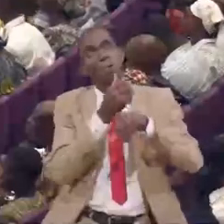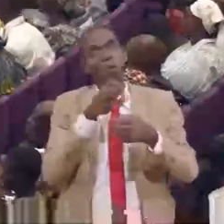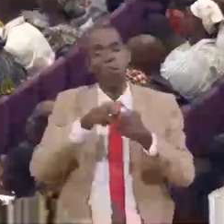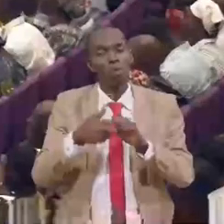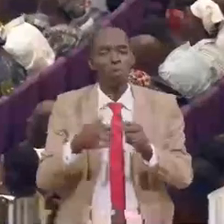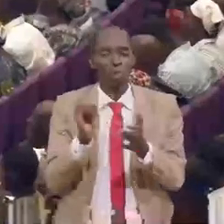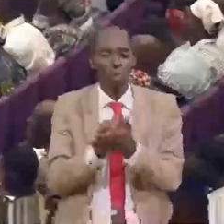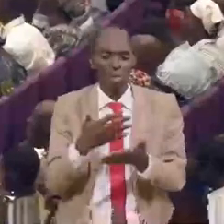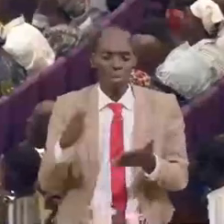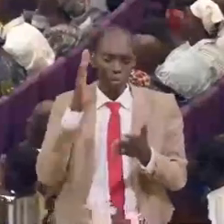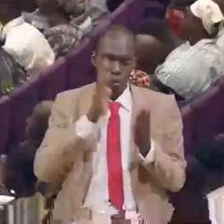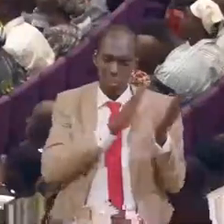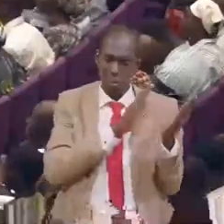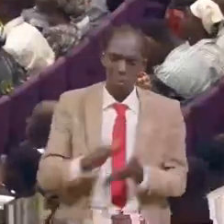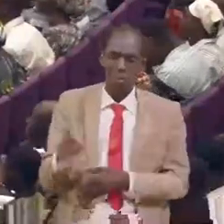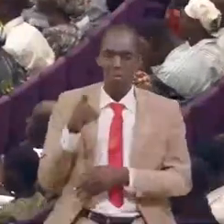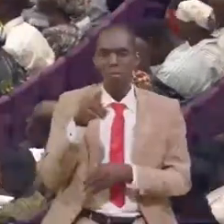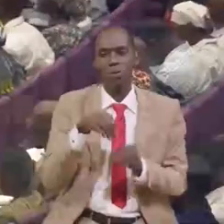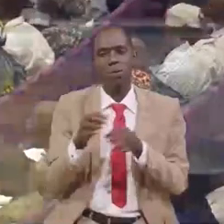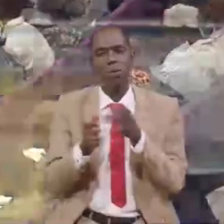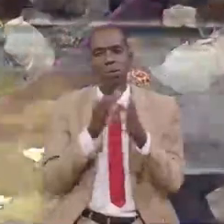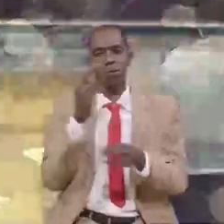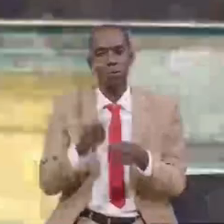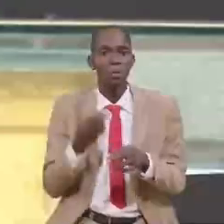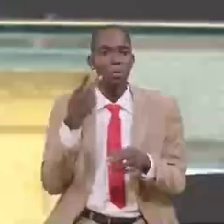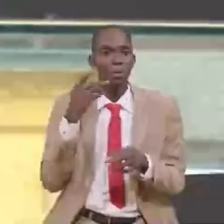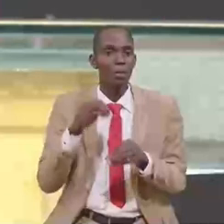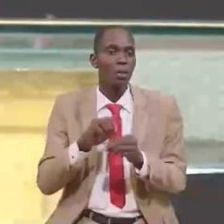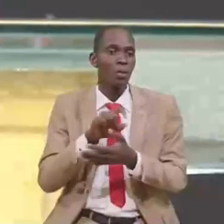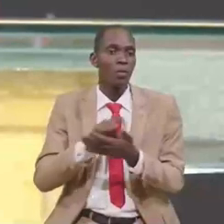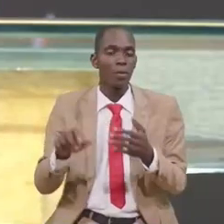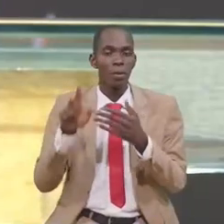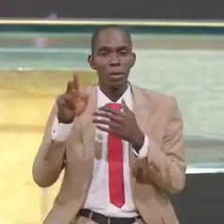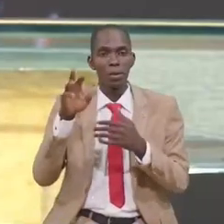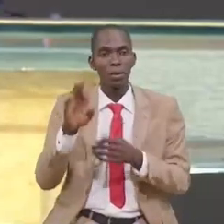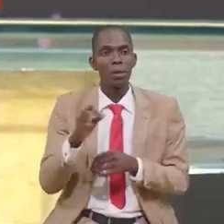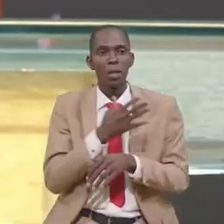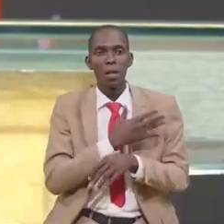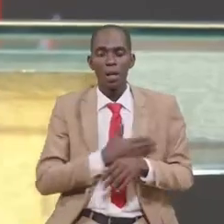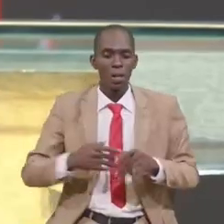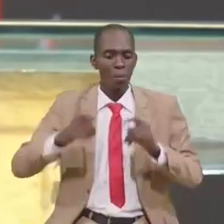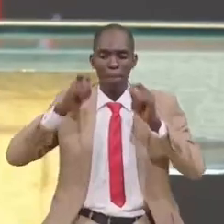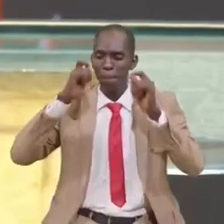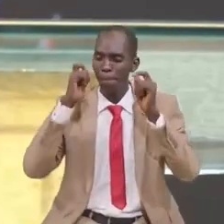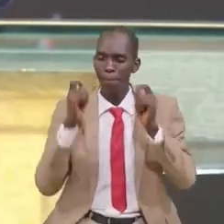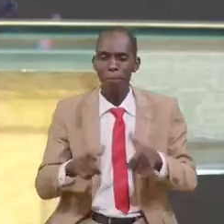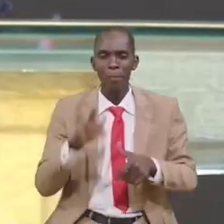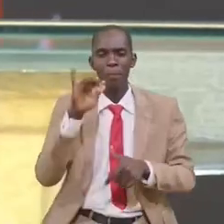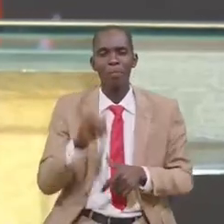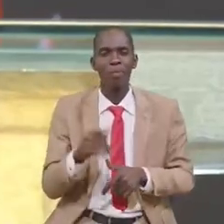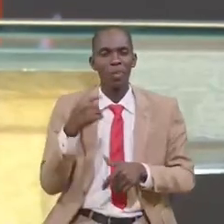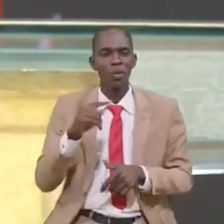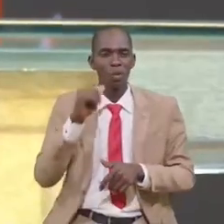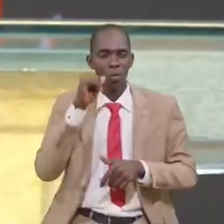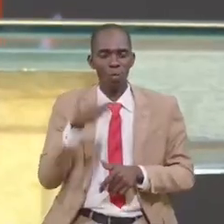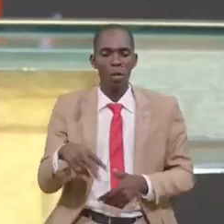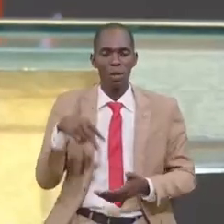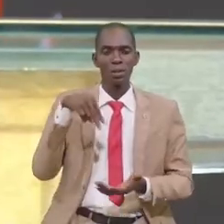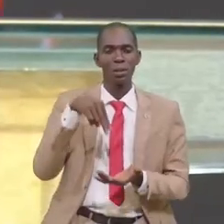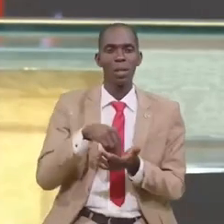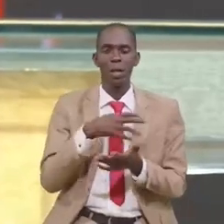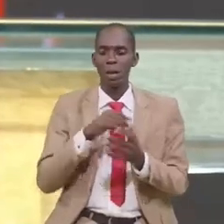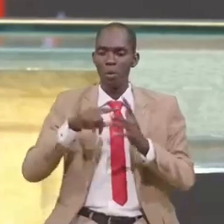la chose là va quitter. Et les 39 disent, s'étant penché sur elle, il menaça la fièvre et la fièvre la quitta.